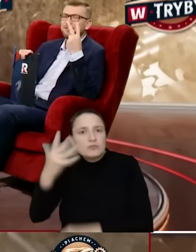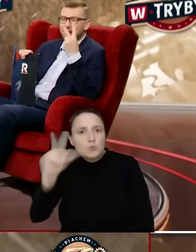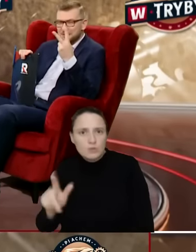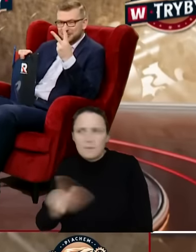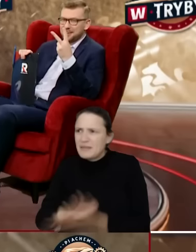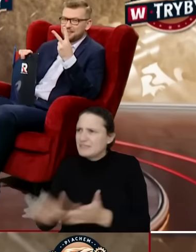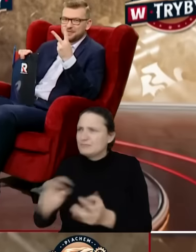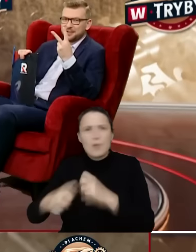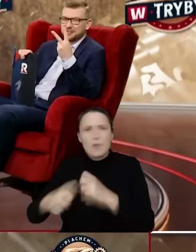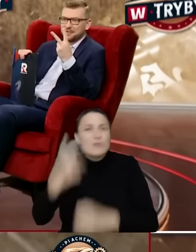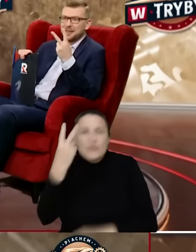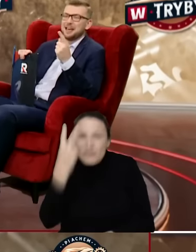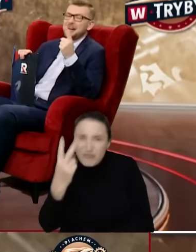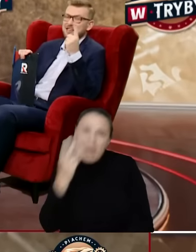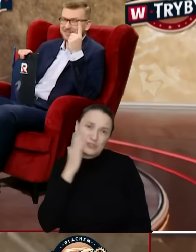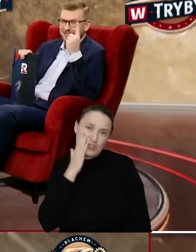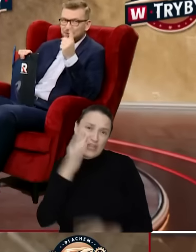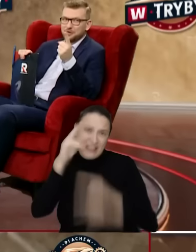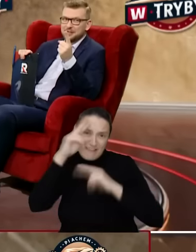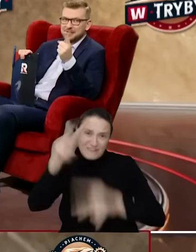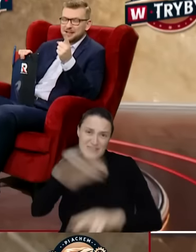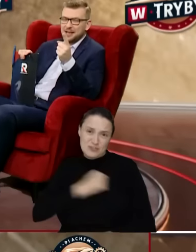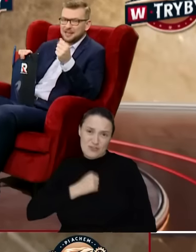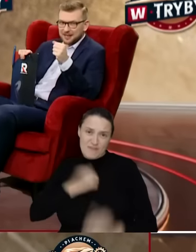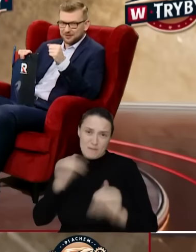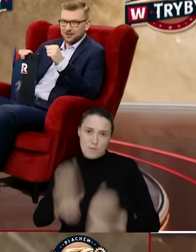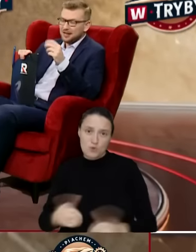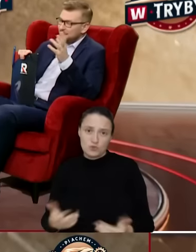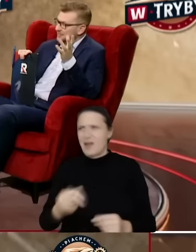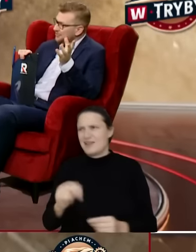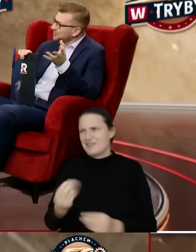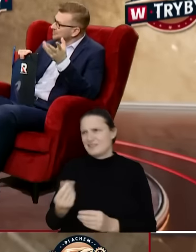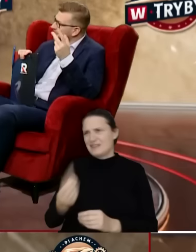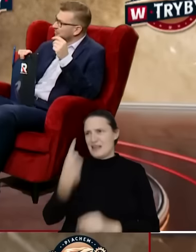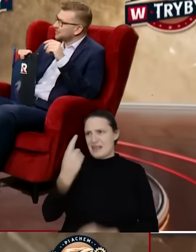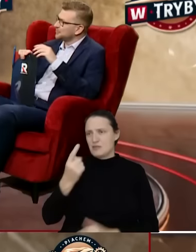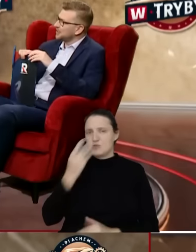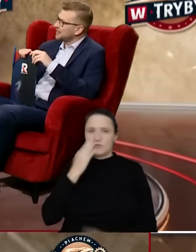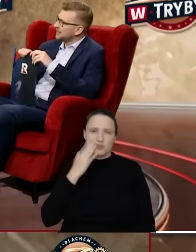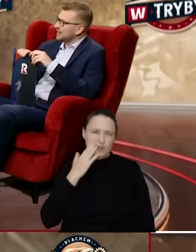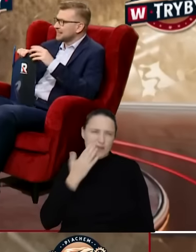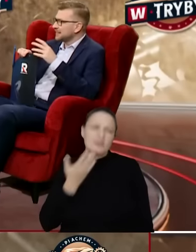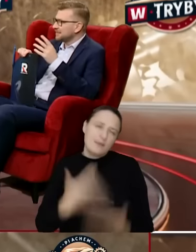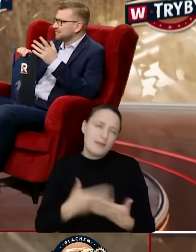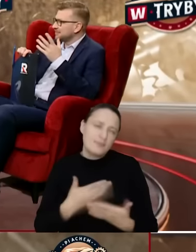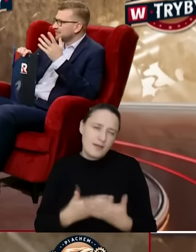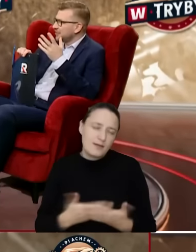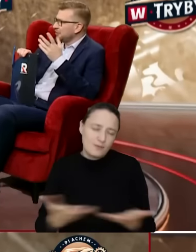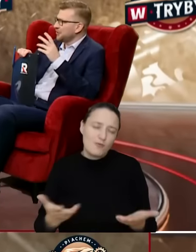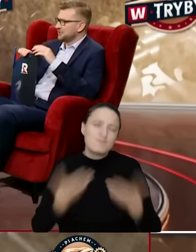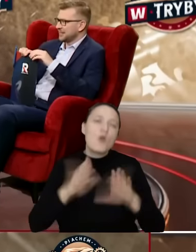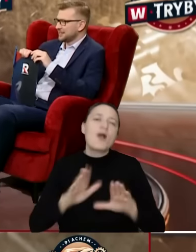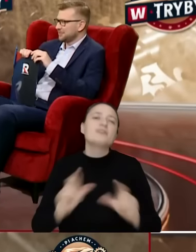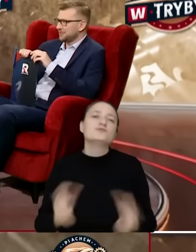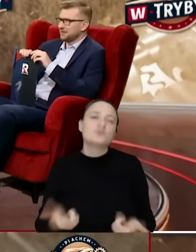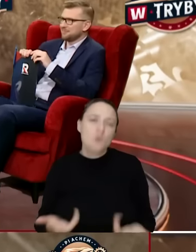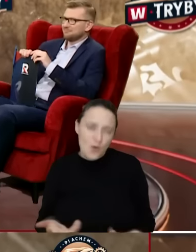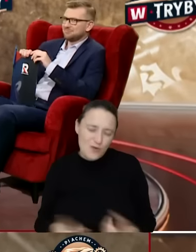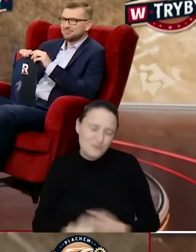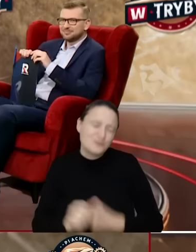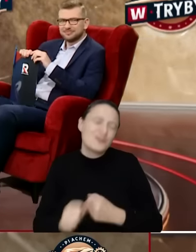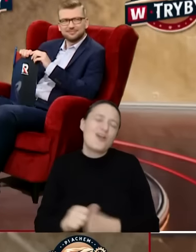wynająć dwa mieszkania w Warszawie, a nie za tą cenę jedno. Więc to też, myślę, pokazuje, jak, o co chodzi, tak?